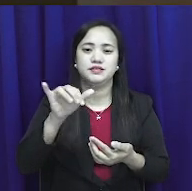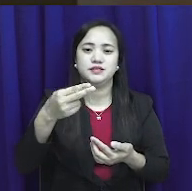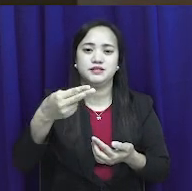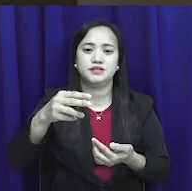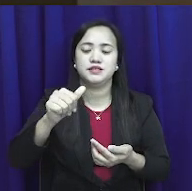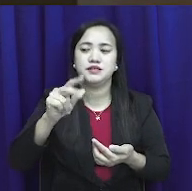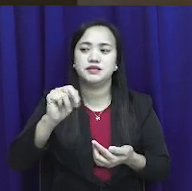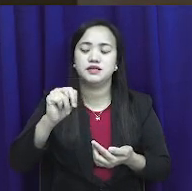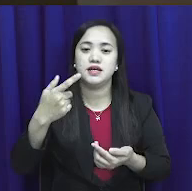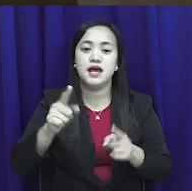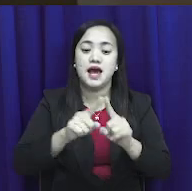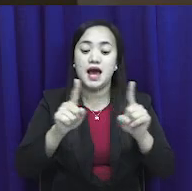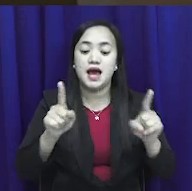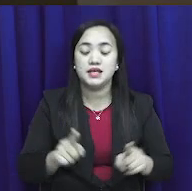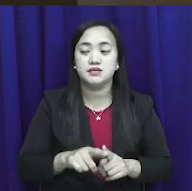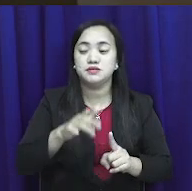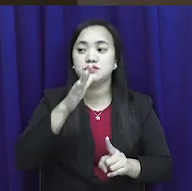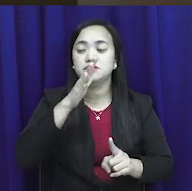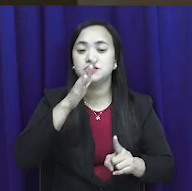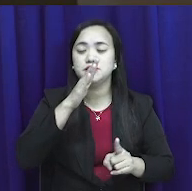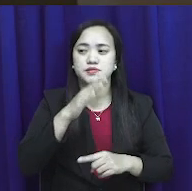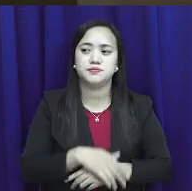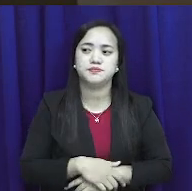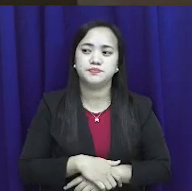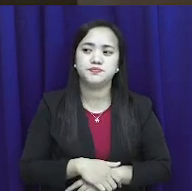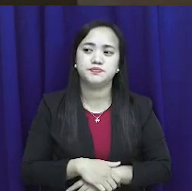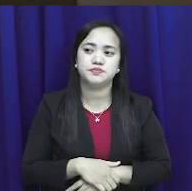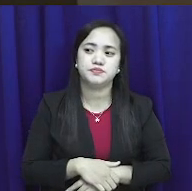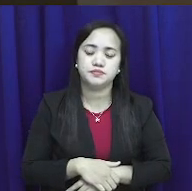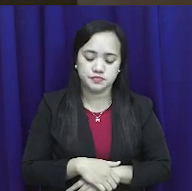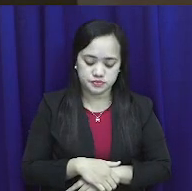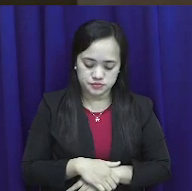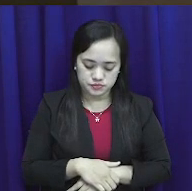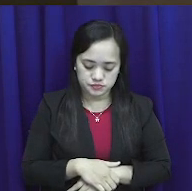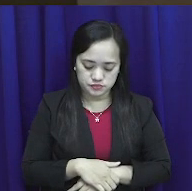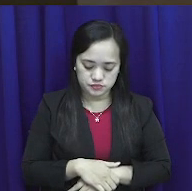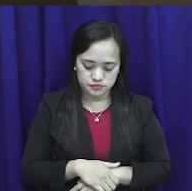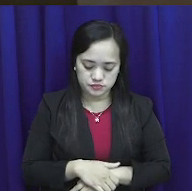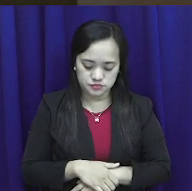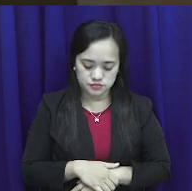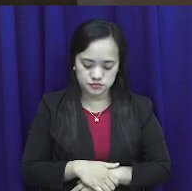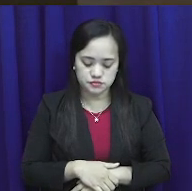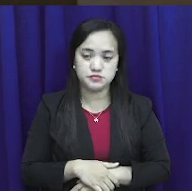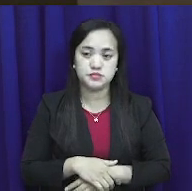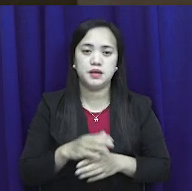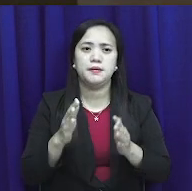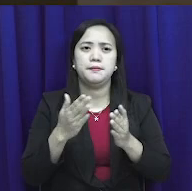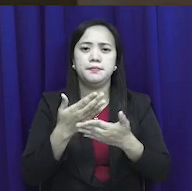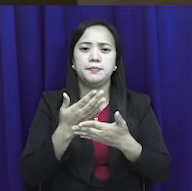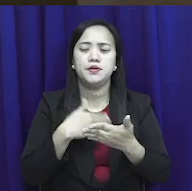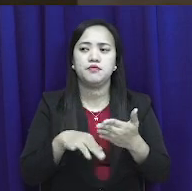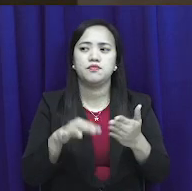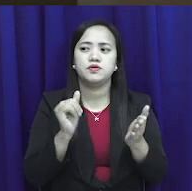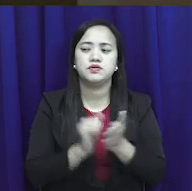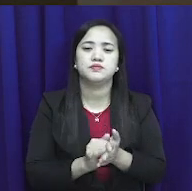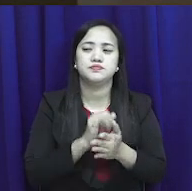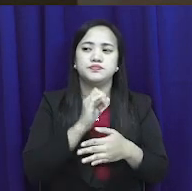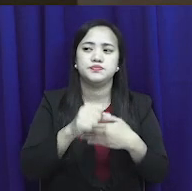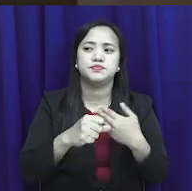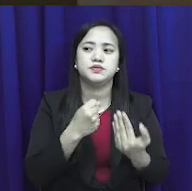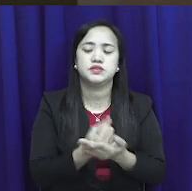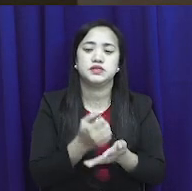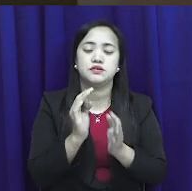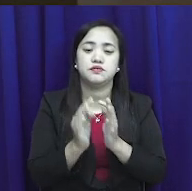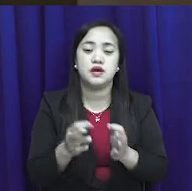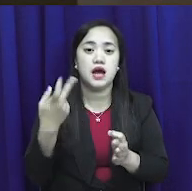naman po Bilang ina umm so nung bago kami Kinasal ni Julian we were really set na kung hindi man kami